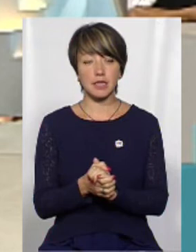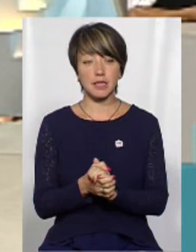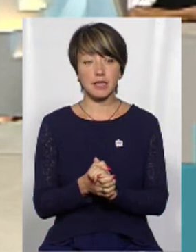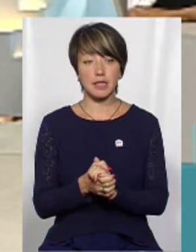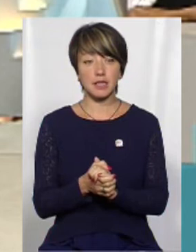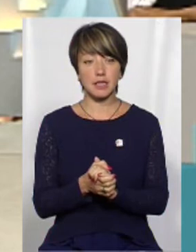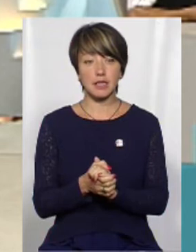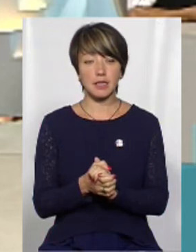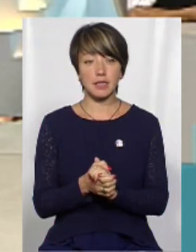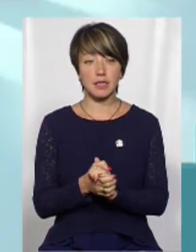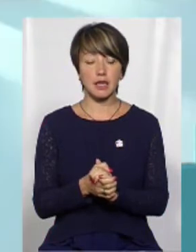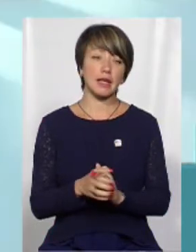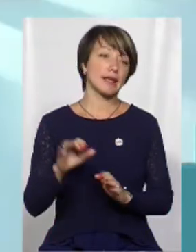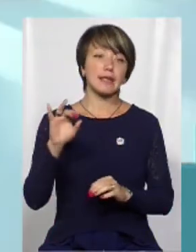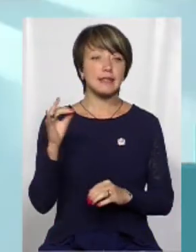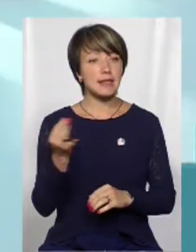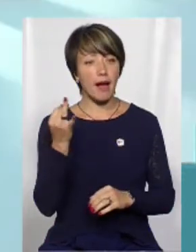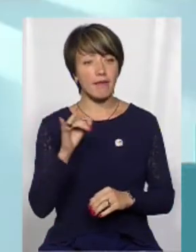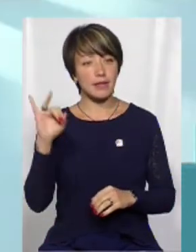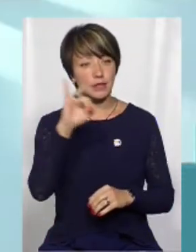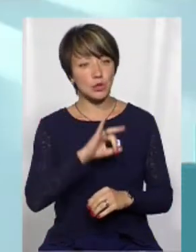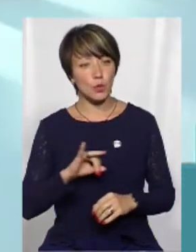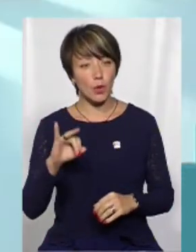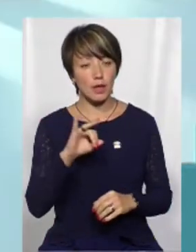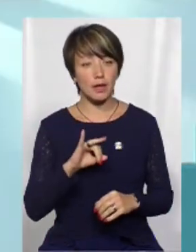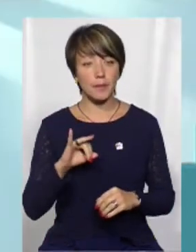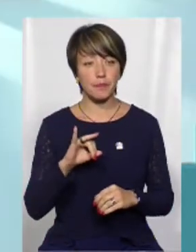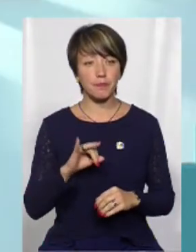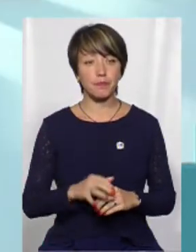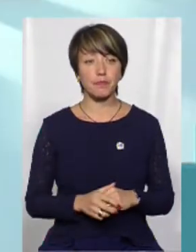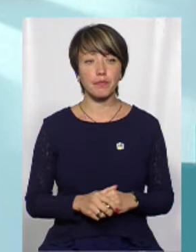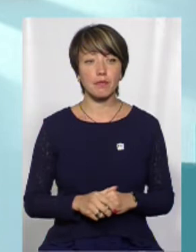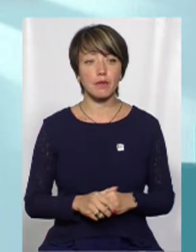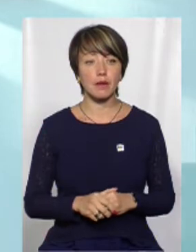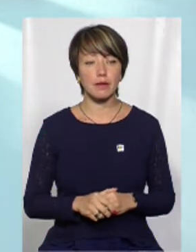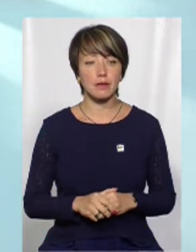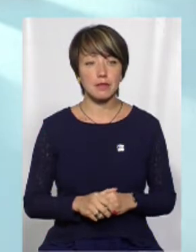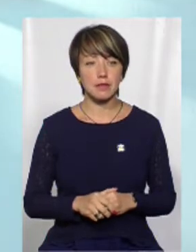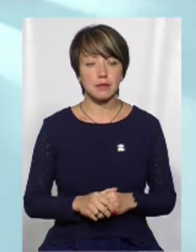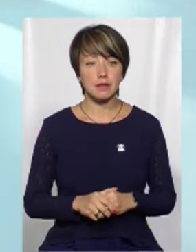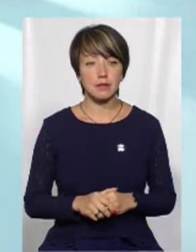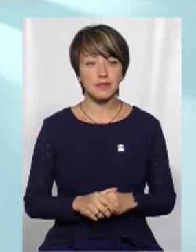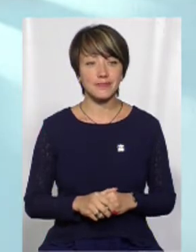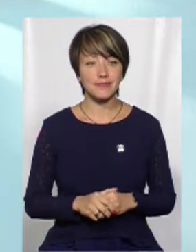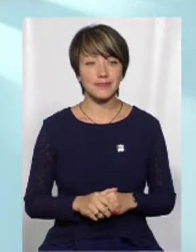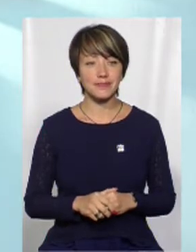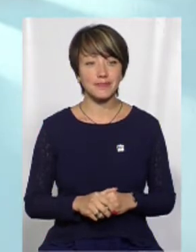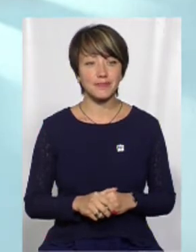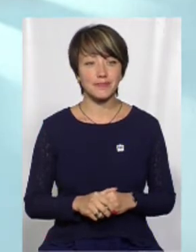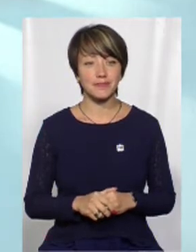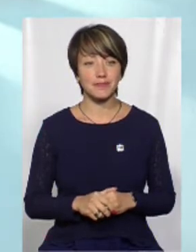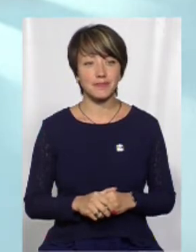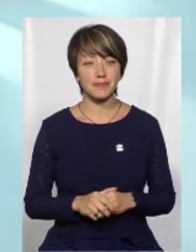spéciale. Дуже цікава історія. J'étais le sponsor de club de football de la